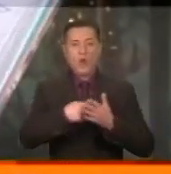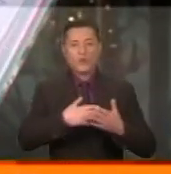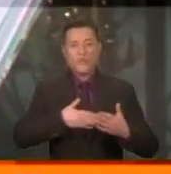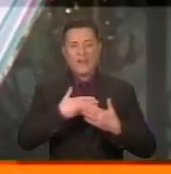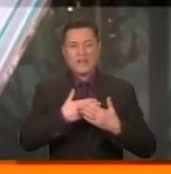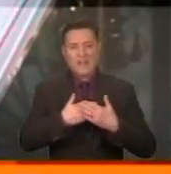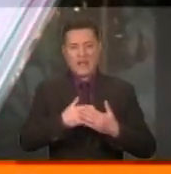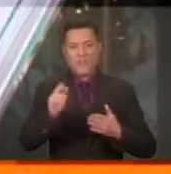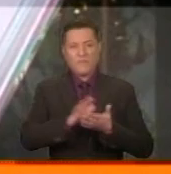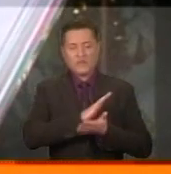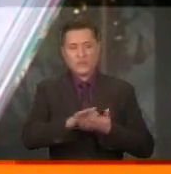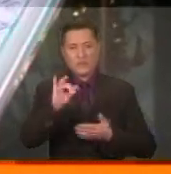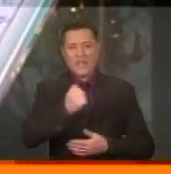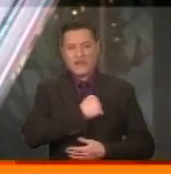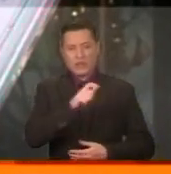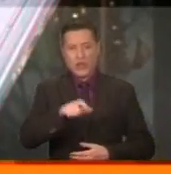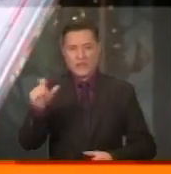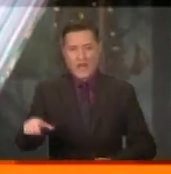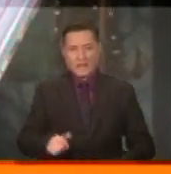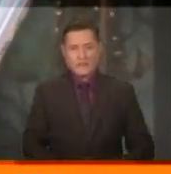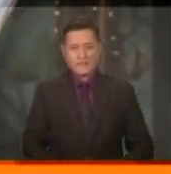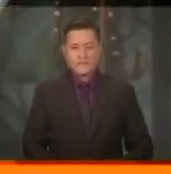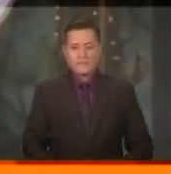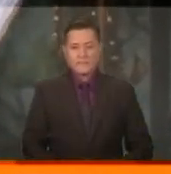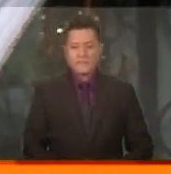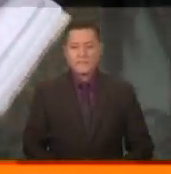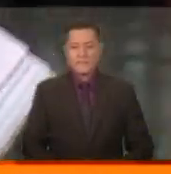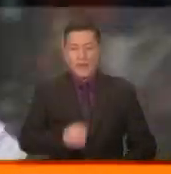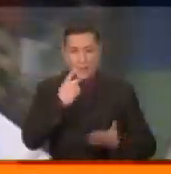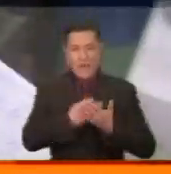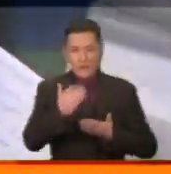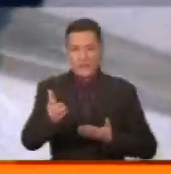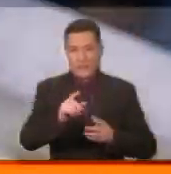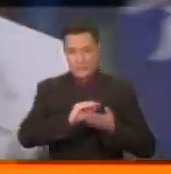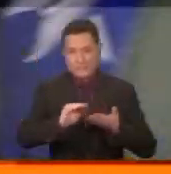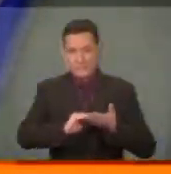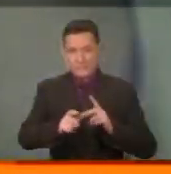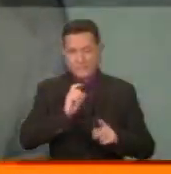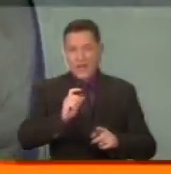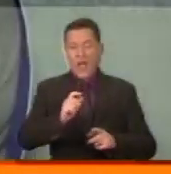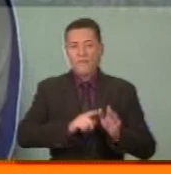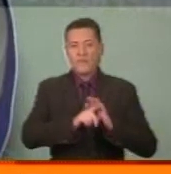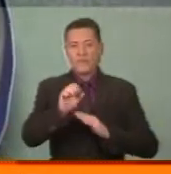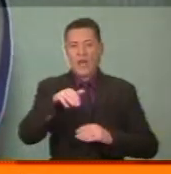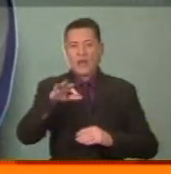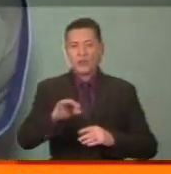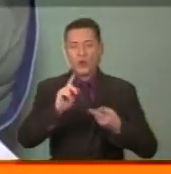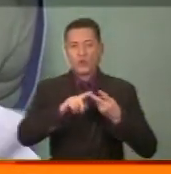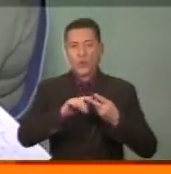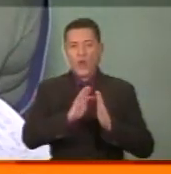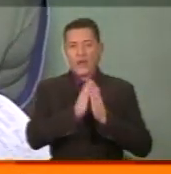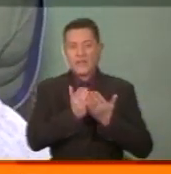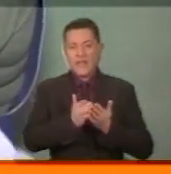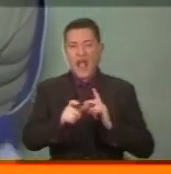безкоштовно і солдат бачите від початку АТО ні Надії це вже друга книга